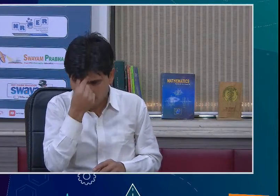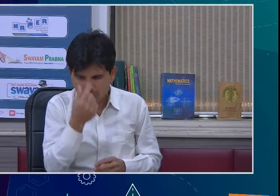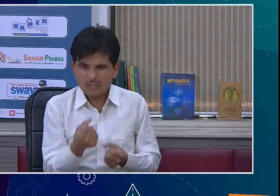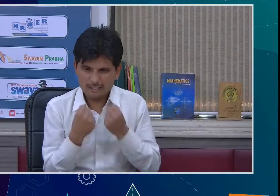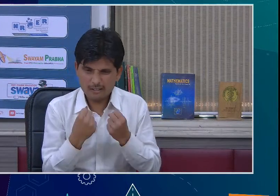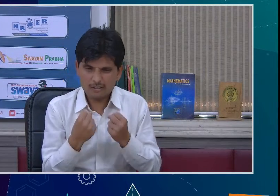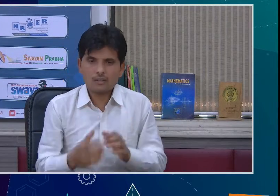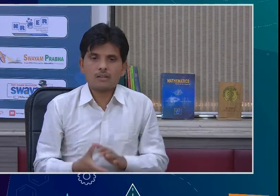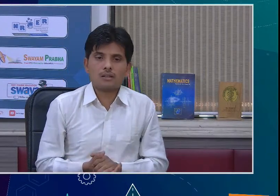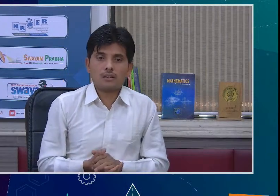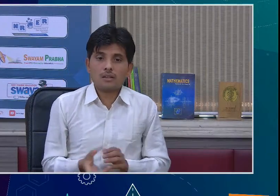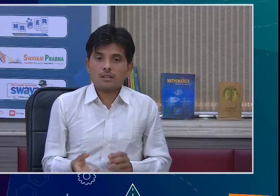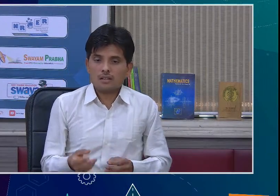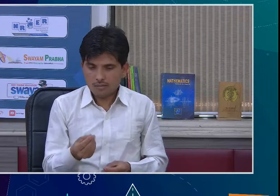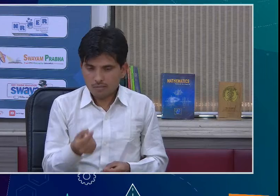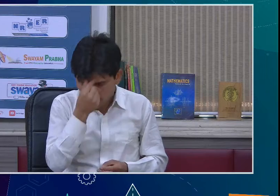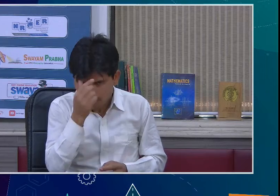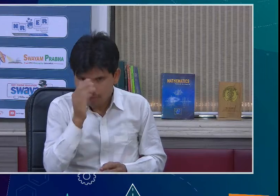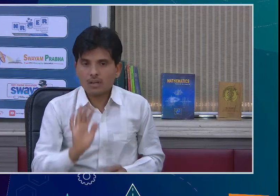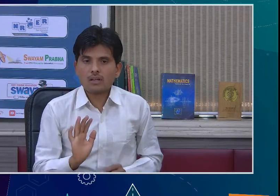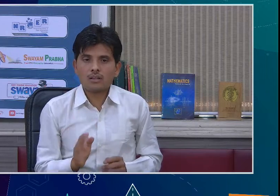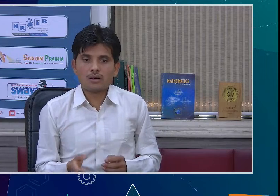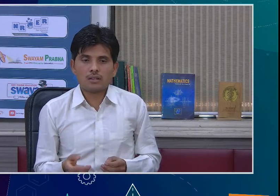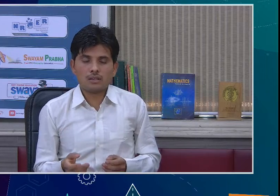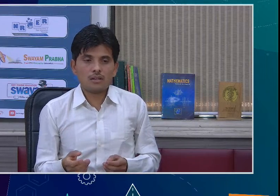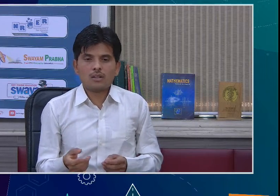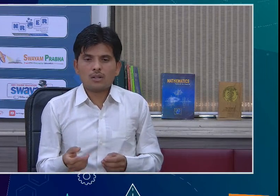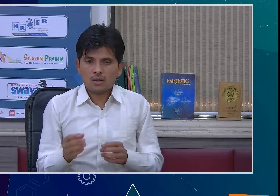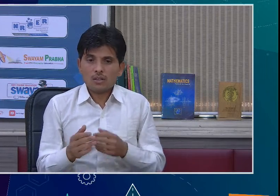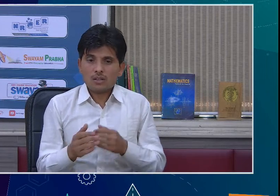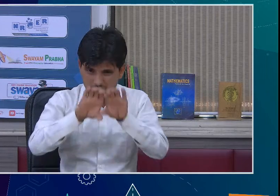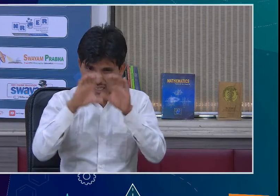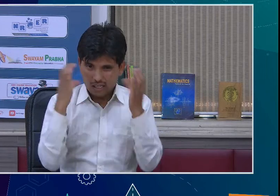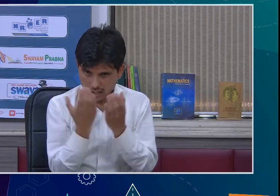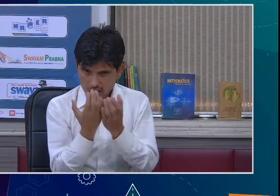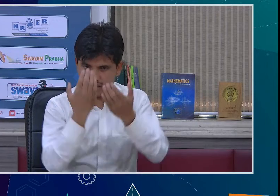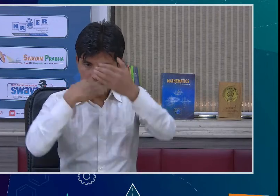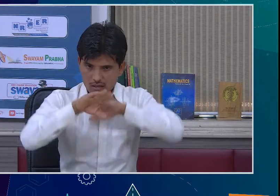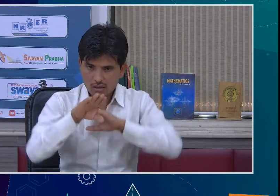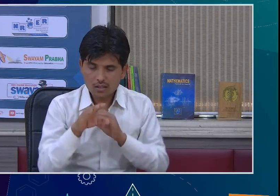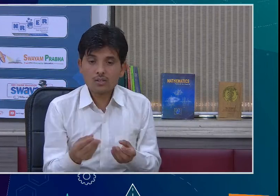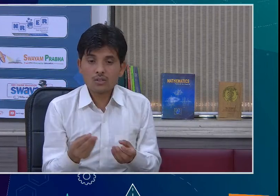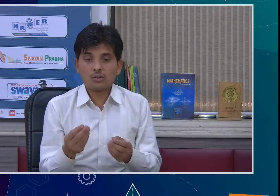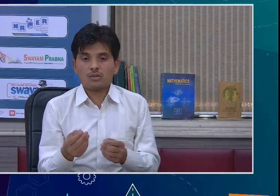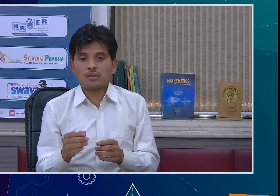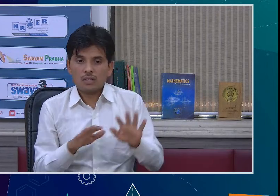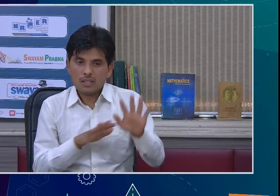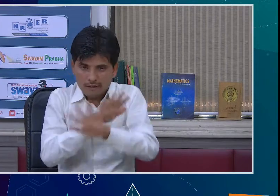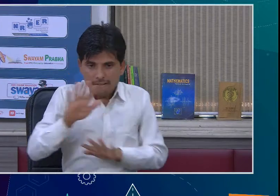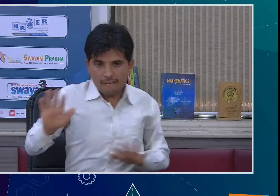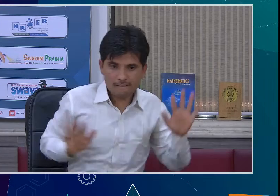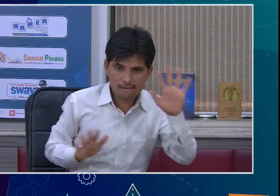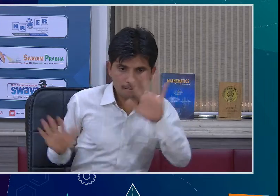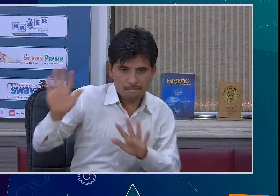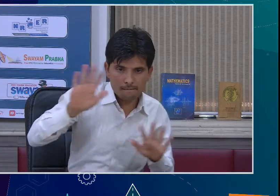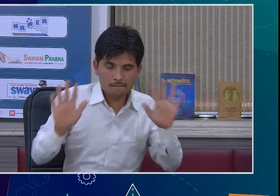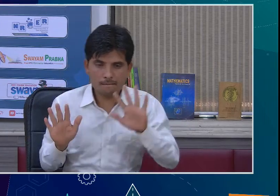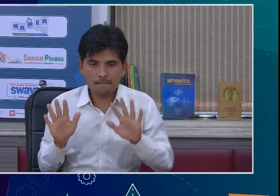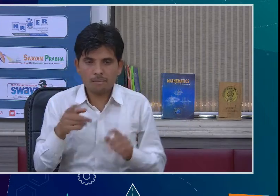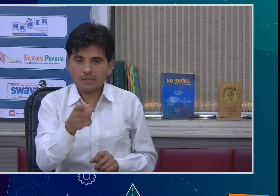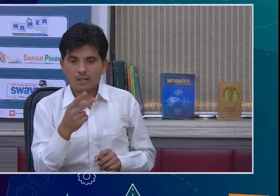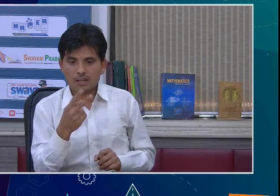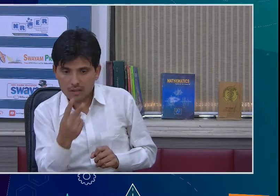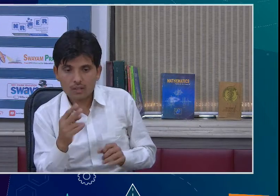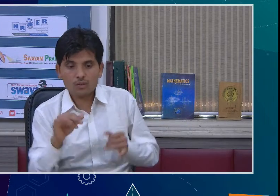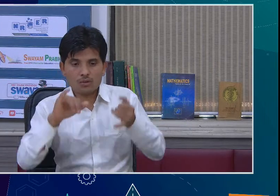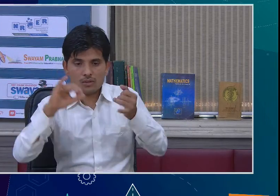कठिन है ये, और थोड़ी सी दिक्कत भी आती होगी. तो क्या कोई ऐसी क्लासरूम एक्टिविटी की जा सकती है जिसमें एक स्टूडेंट को सन बनाया जाए, एक को